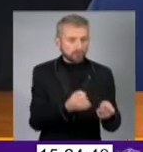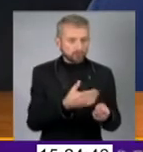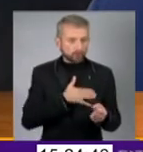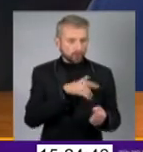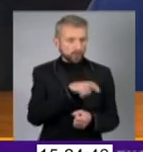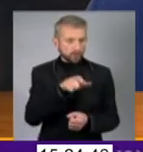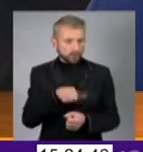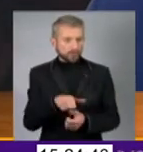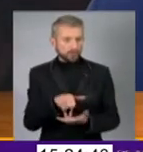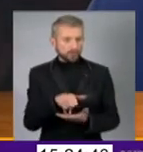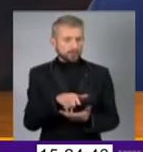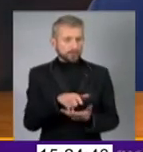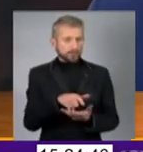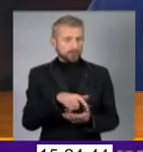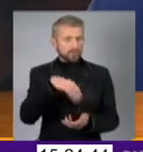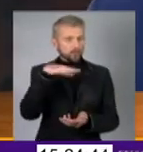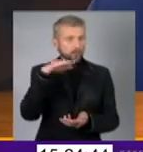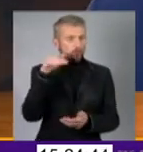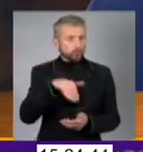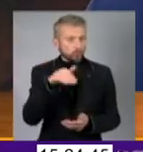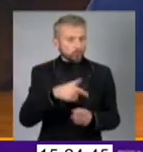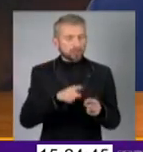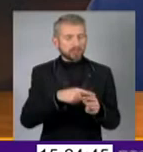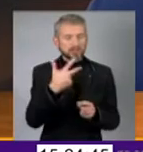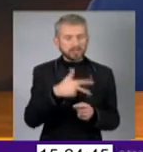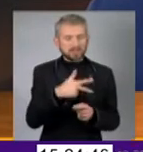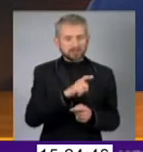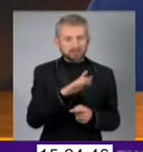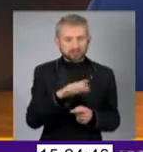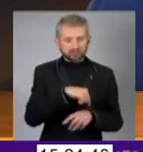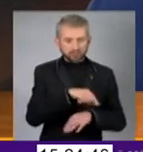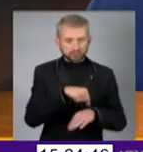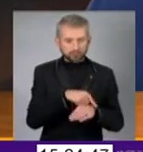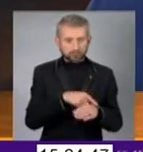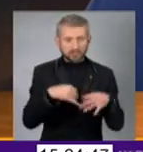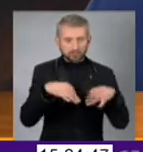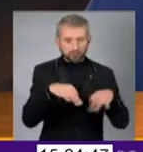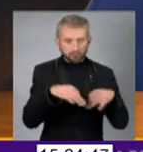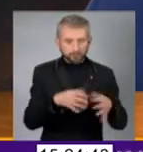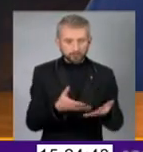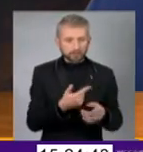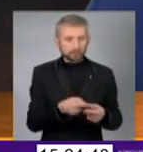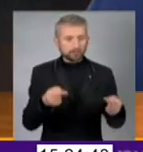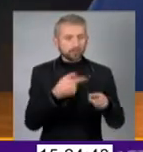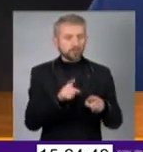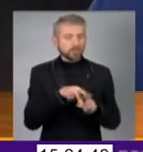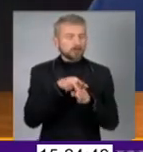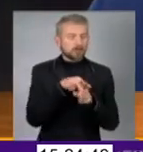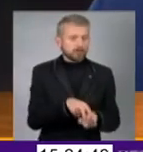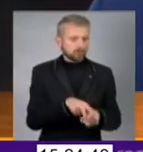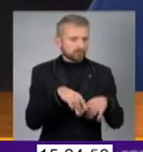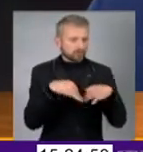виборцям, мешканцям саме Верхнього Подолу, це 30 хвилин часу транспортом. І відповідно, це відповідний навантажений